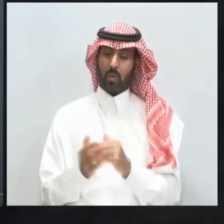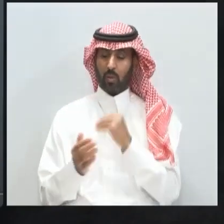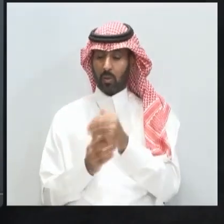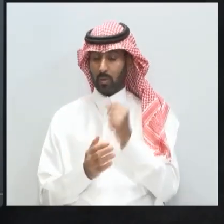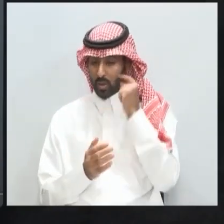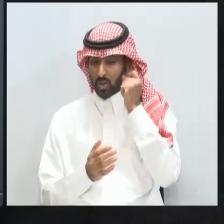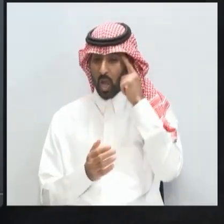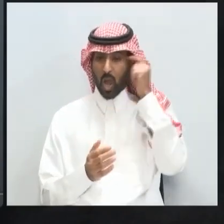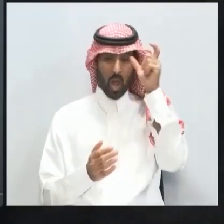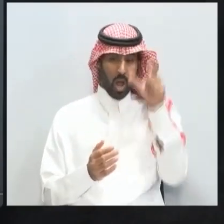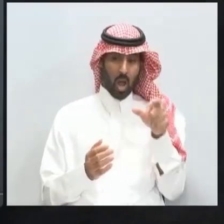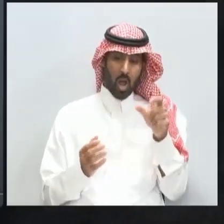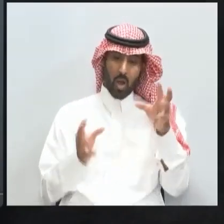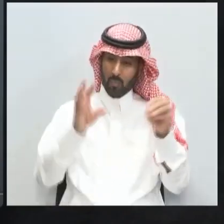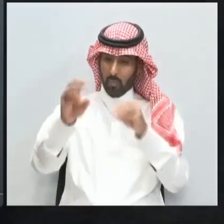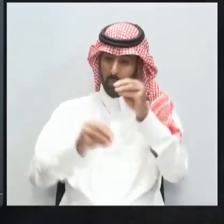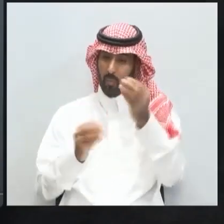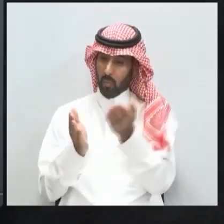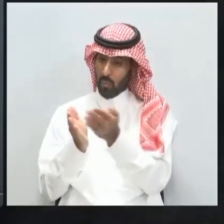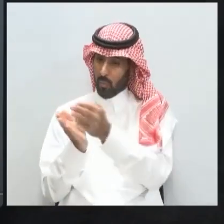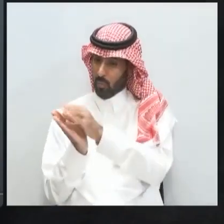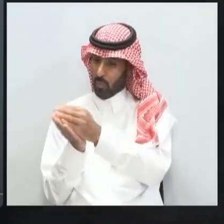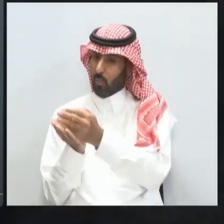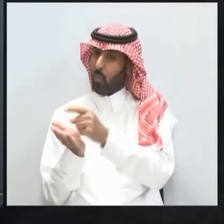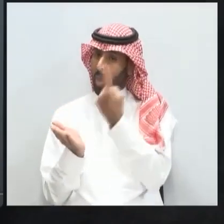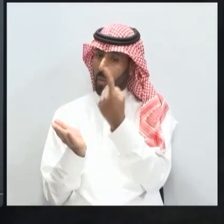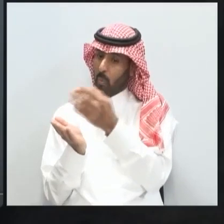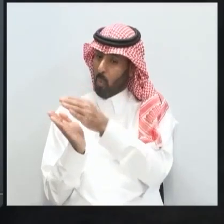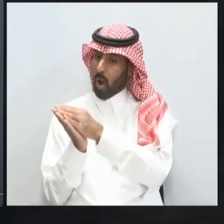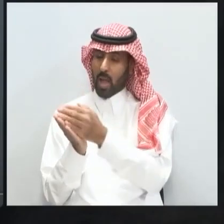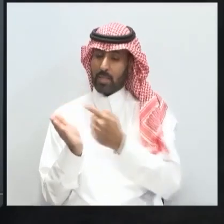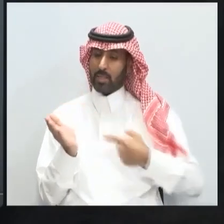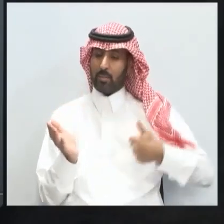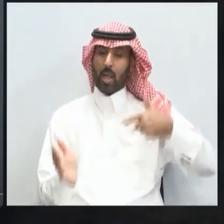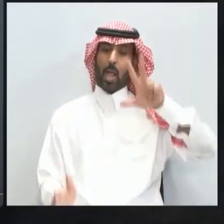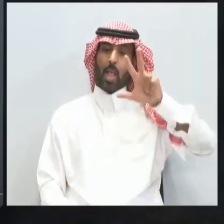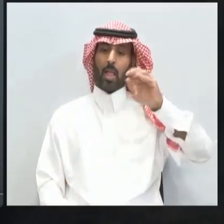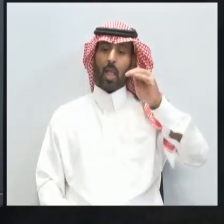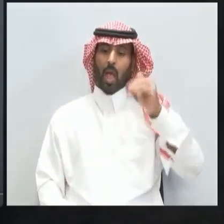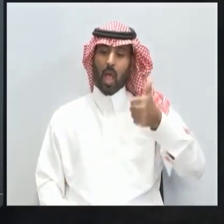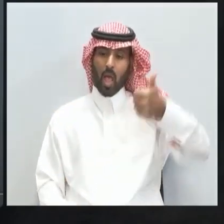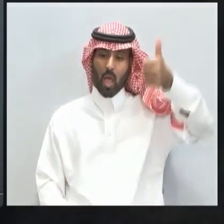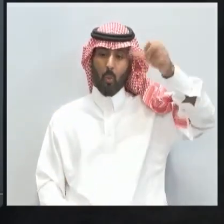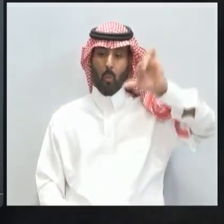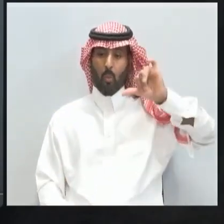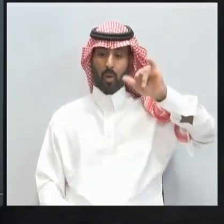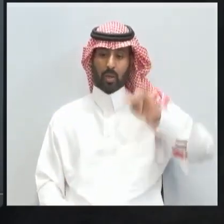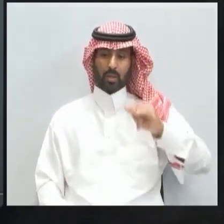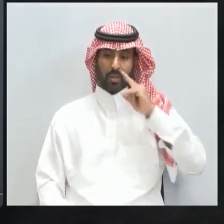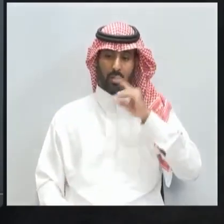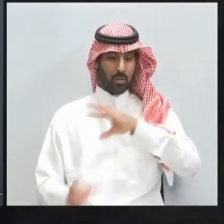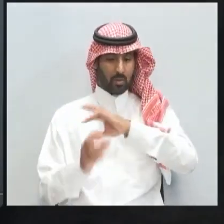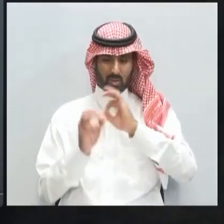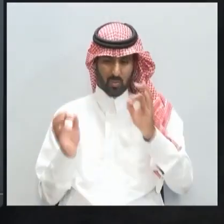العالم وجمع في كتابه الحاوي لكنه الى الان ذ العلم ما زال في بداياته لم يجمع